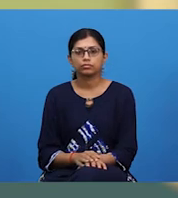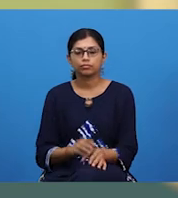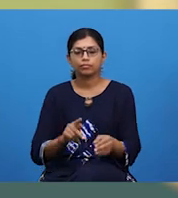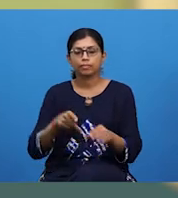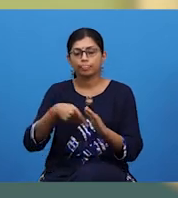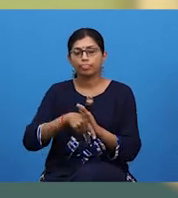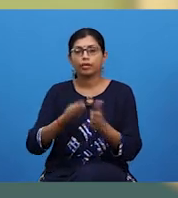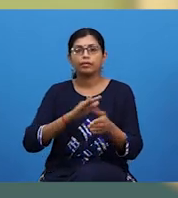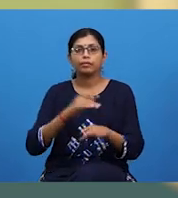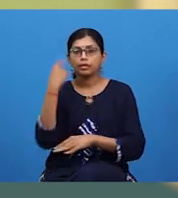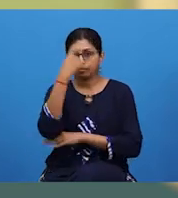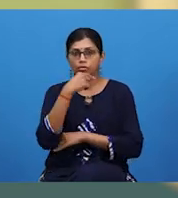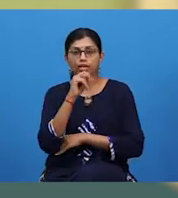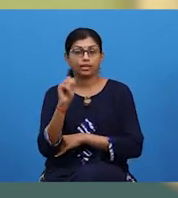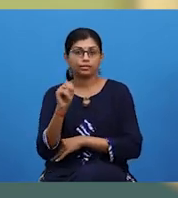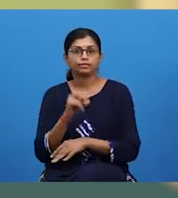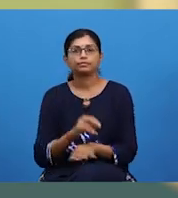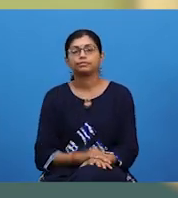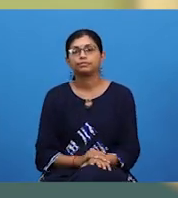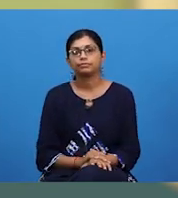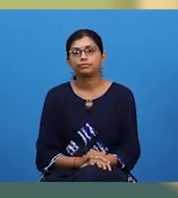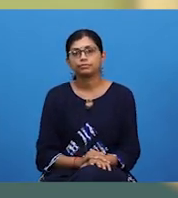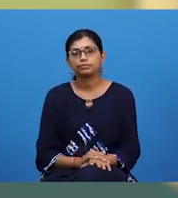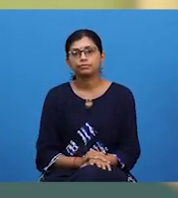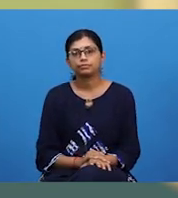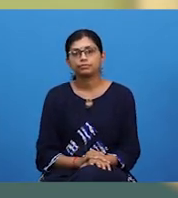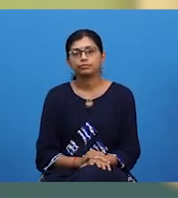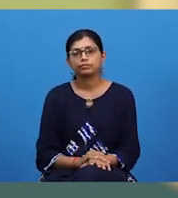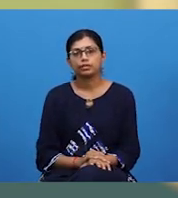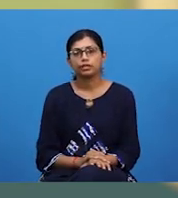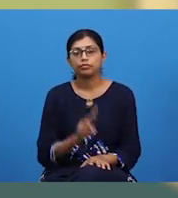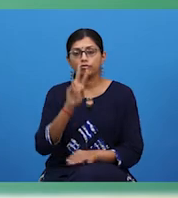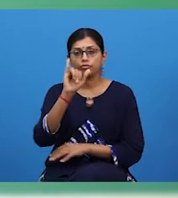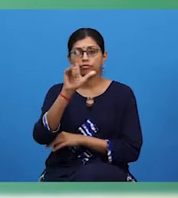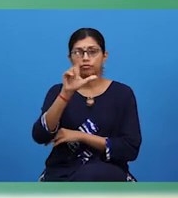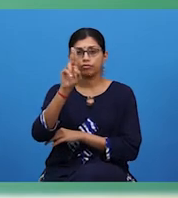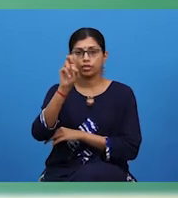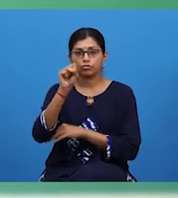Usus kecil mempunyai dua ciri yang membolehkan ia menyerap makanan dengan cekap.